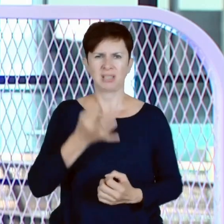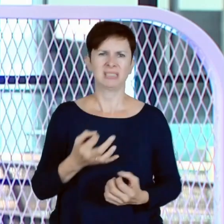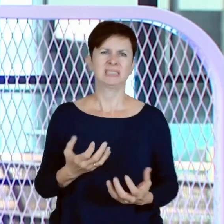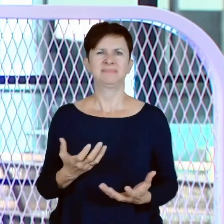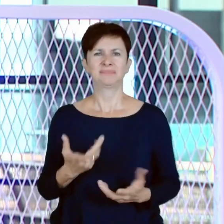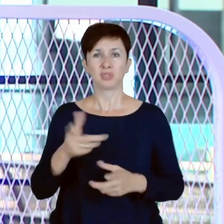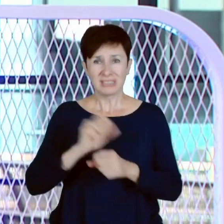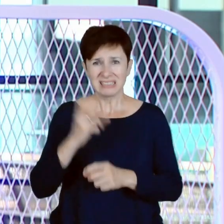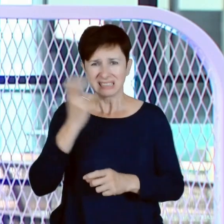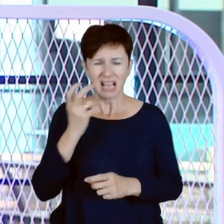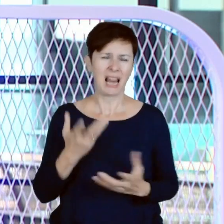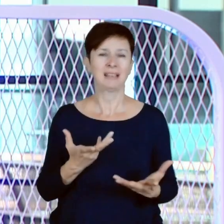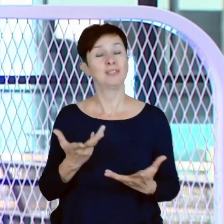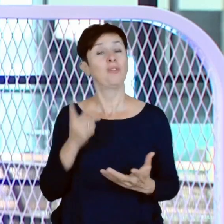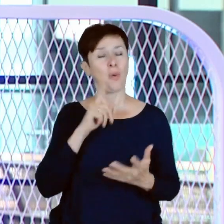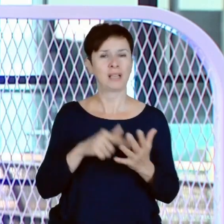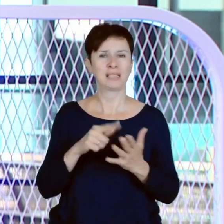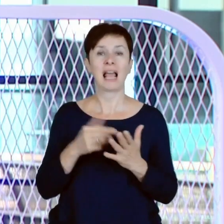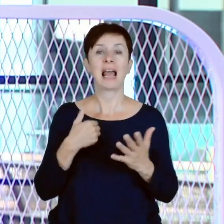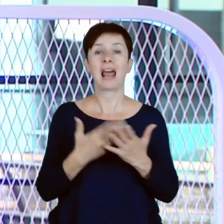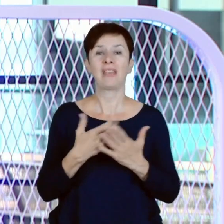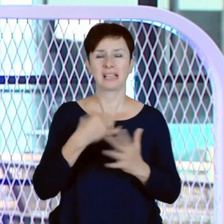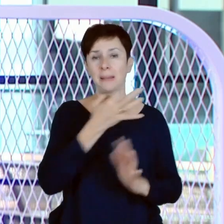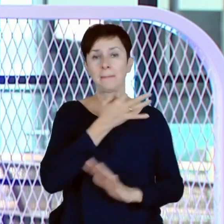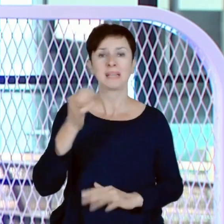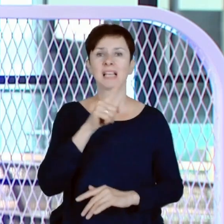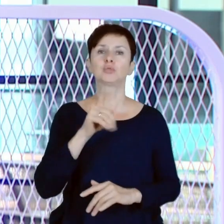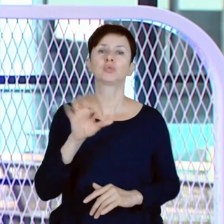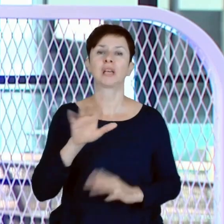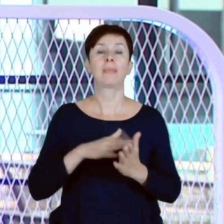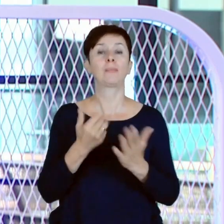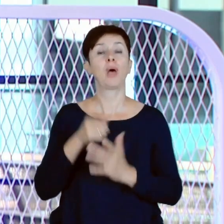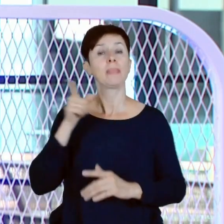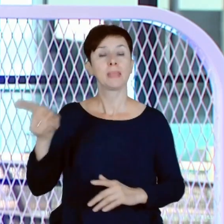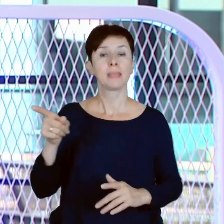tutaj zatrzymam się, bo chciałabym zapytać Zuzę właśnie, a gdybyś miała powiedzieć o takie...